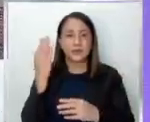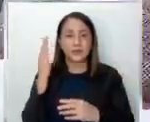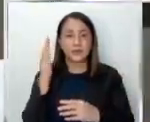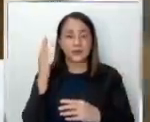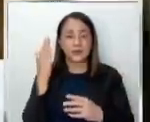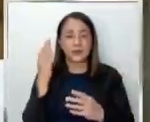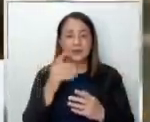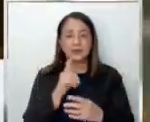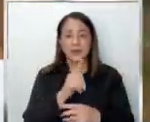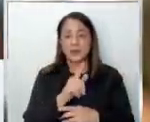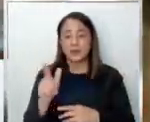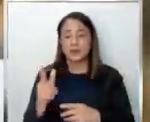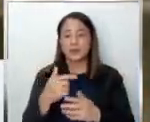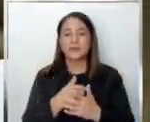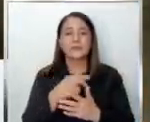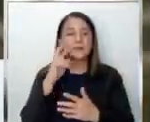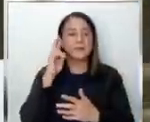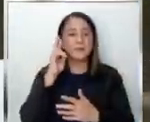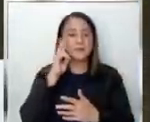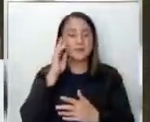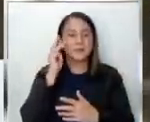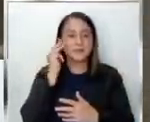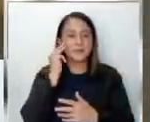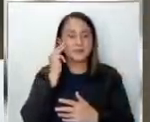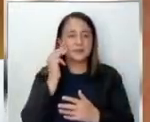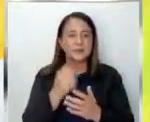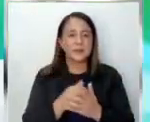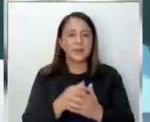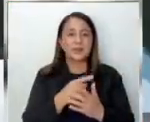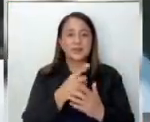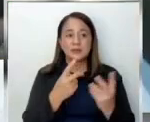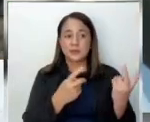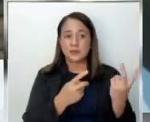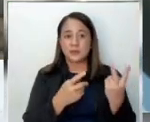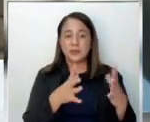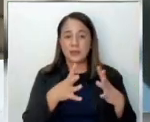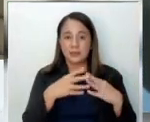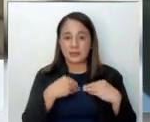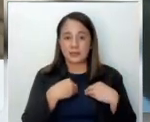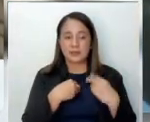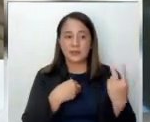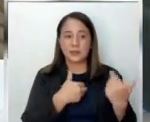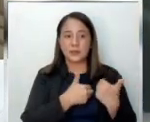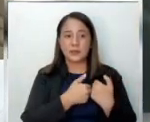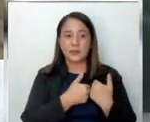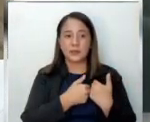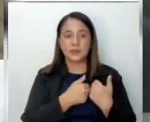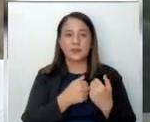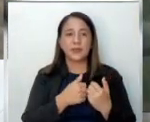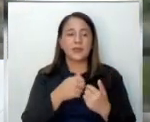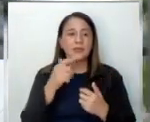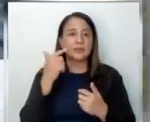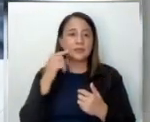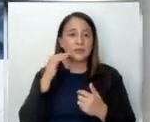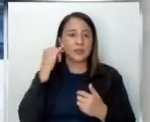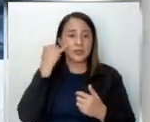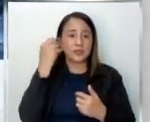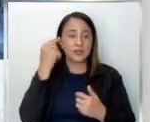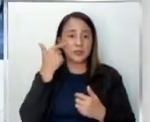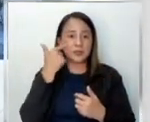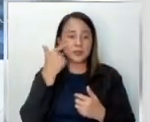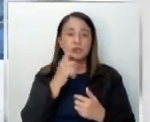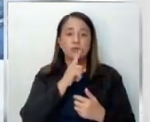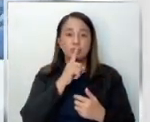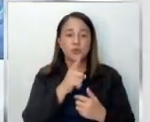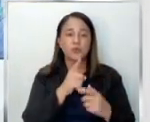Mateo. Last week, inamin na publicly ng boyfriend na si Sparkle actor Jerick Gonzalez ang real score sa